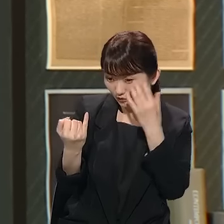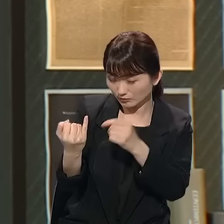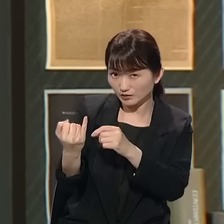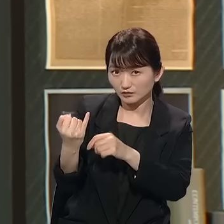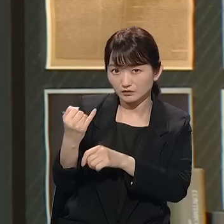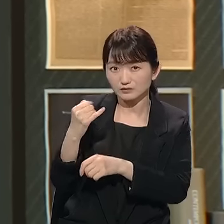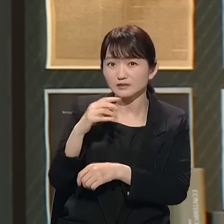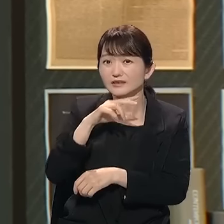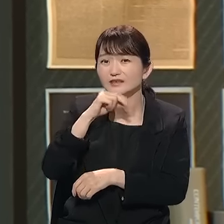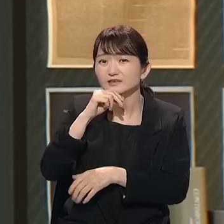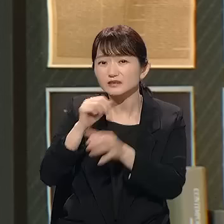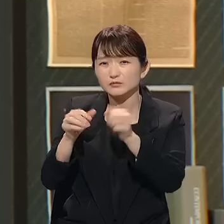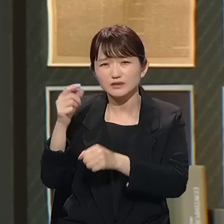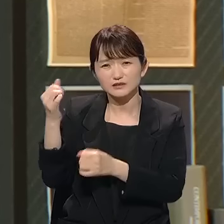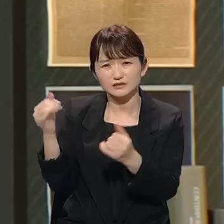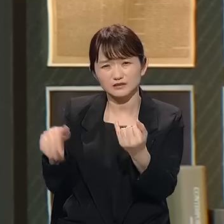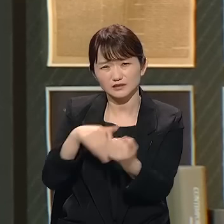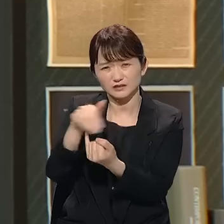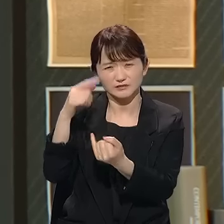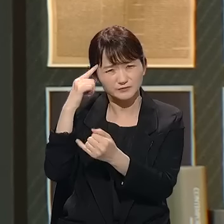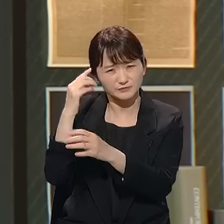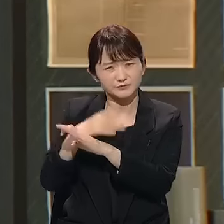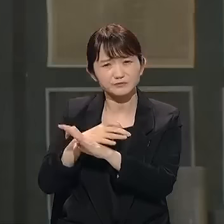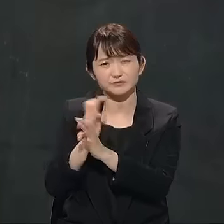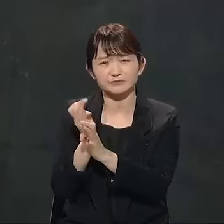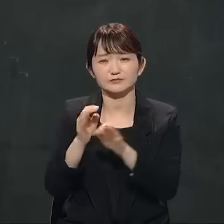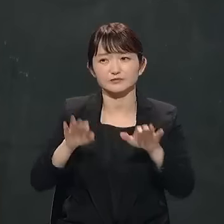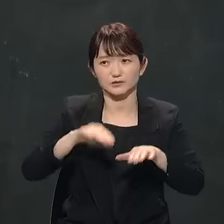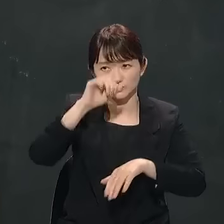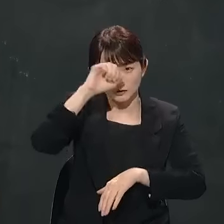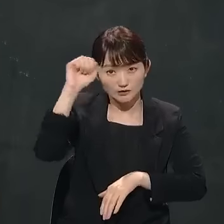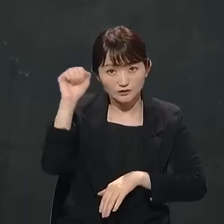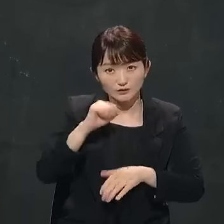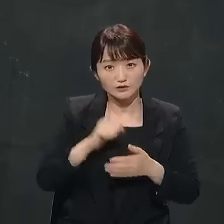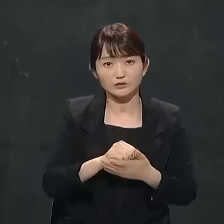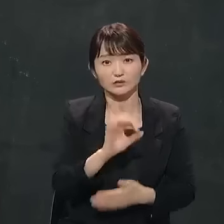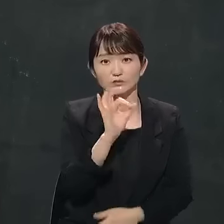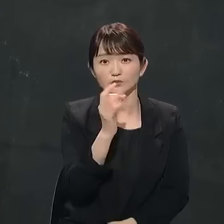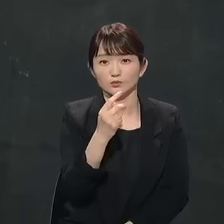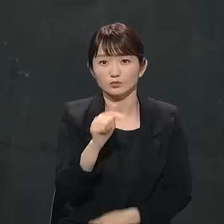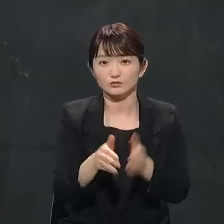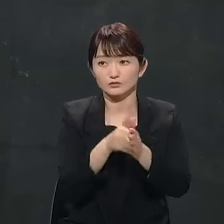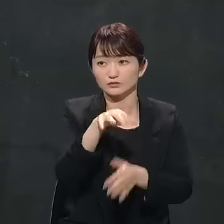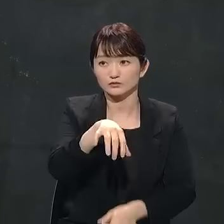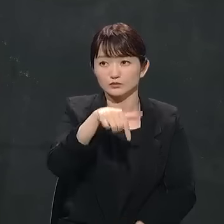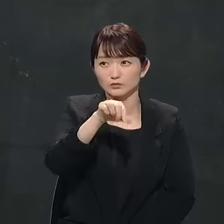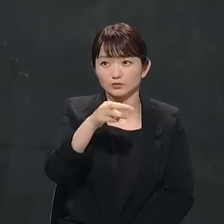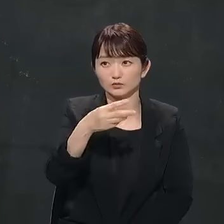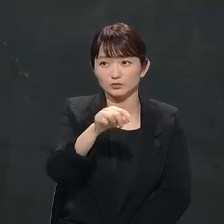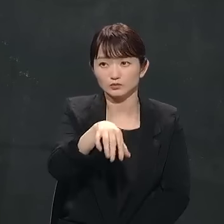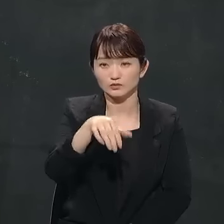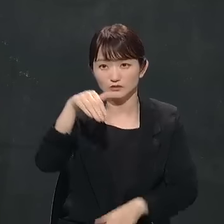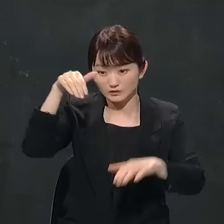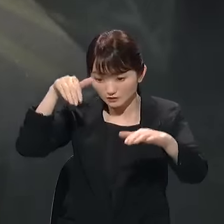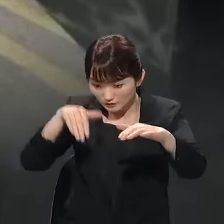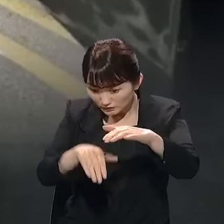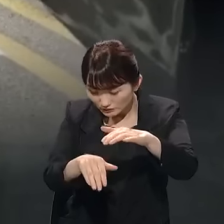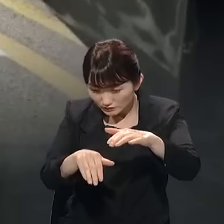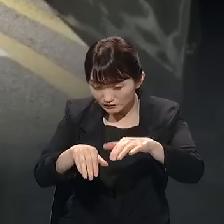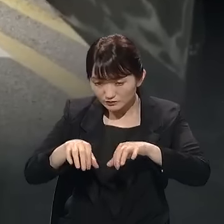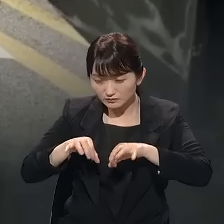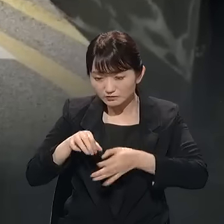정신 좀 챙겨 하신 이윤성님. 자, 오늘 새벽 1시쯤 오산시 골동 지하차도 복판에 킥보드 세워놓고